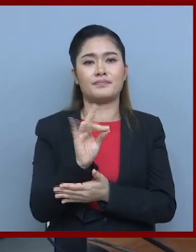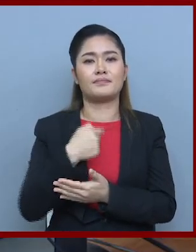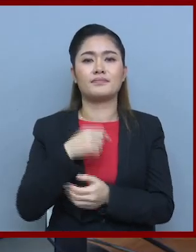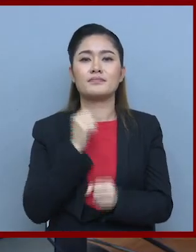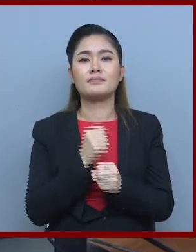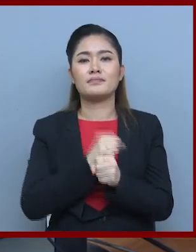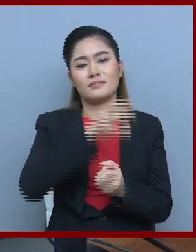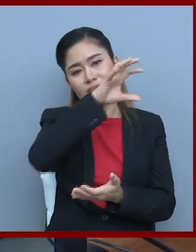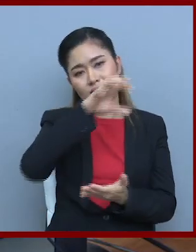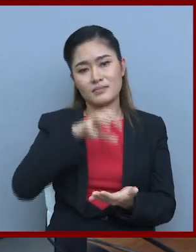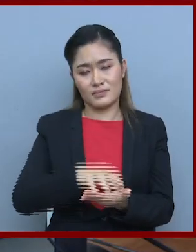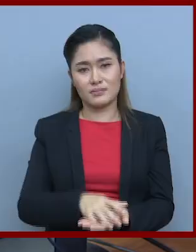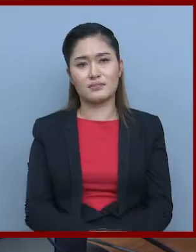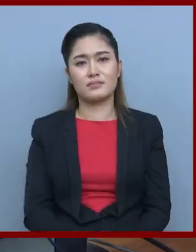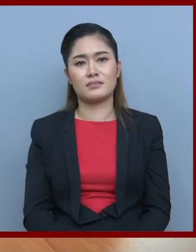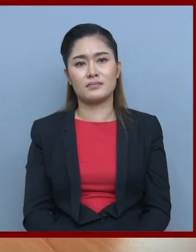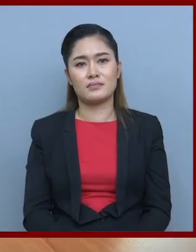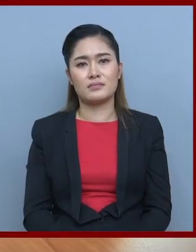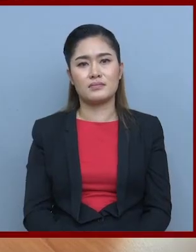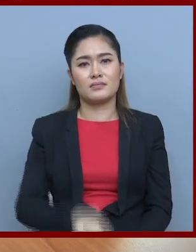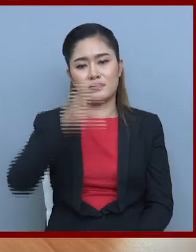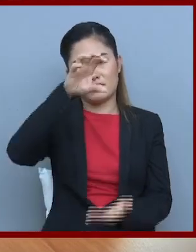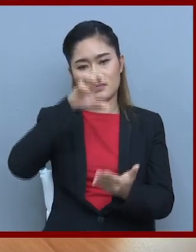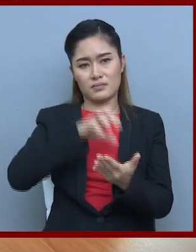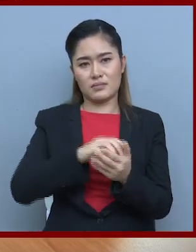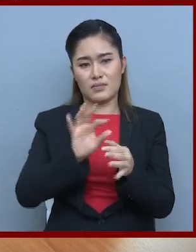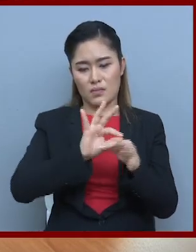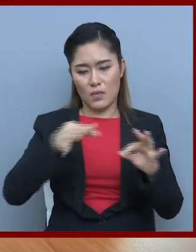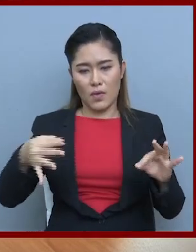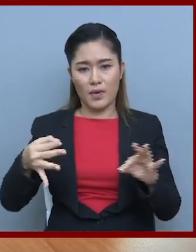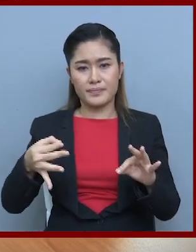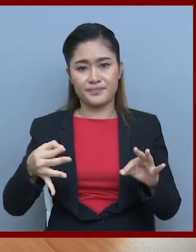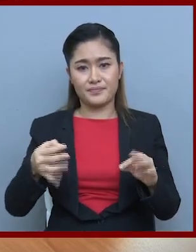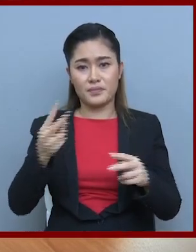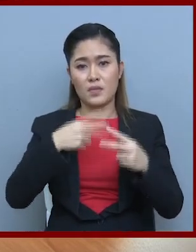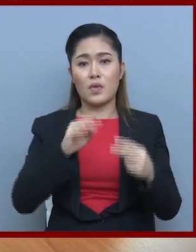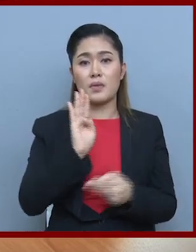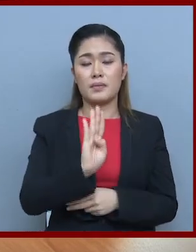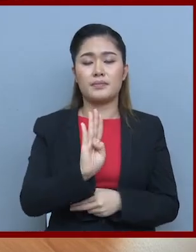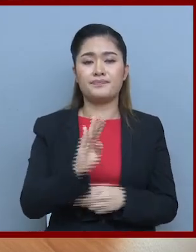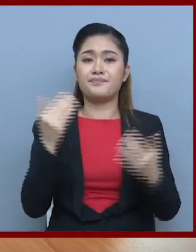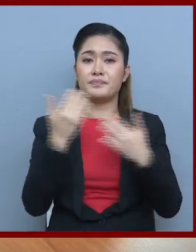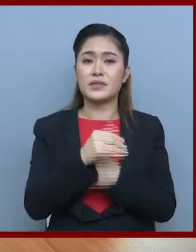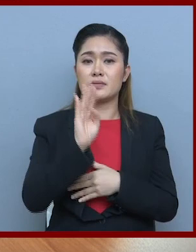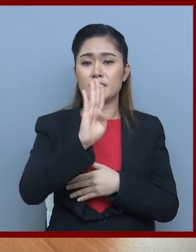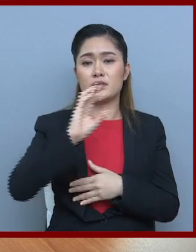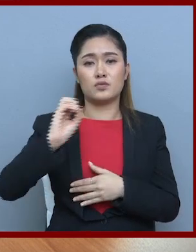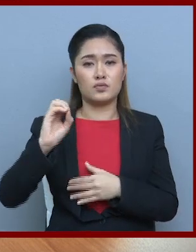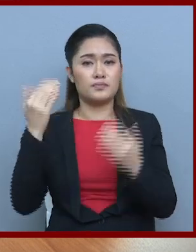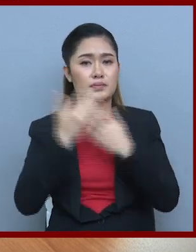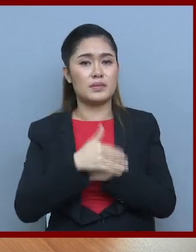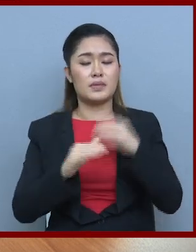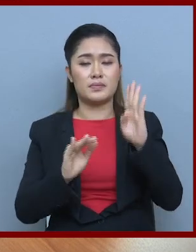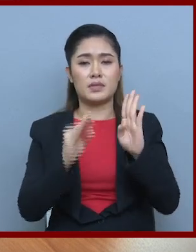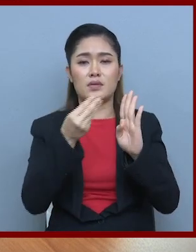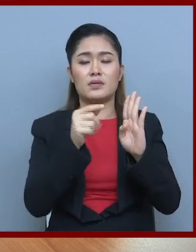ครูจะทำการ copy เสร็จแล้วครูเว้นบรรทัดให้หน่อยแล้วคอนโทรล V แต่เปลี่ยนจาก B0 เป็น B อะ